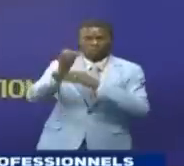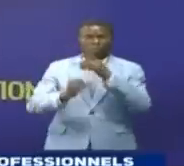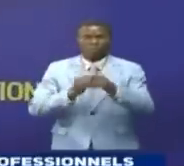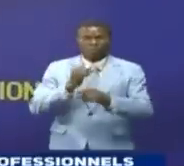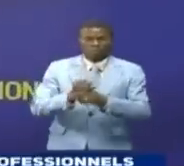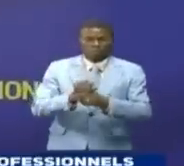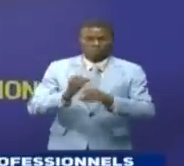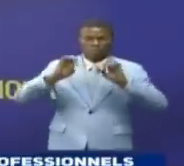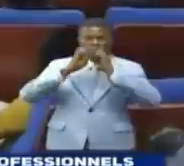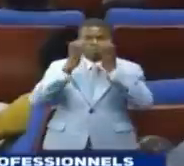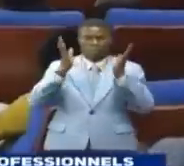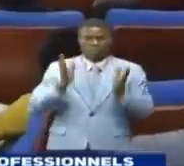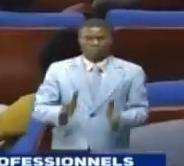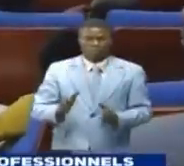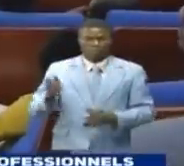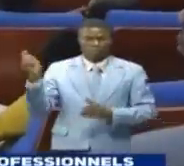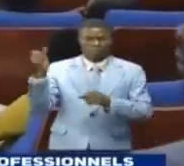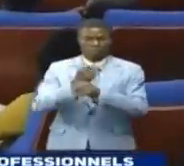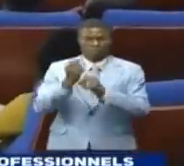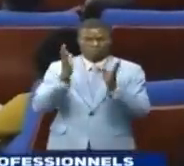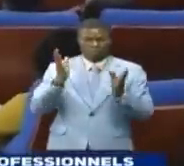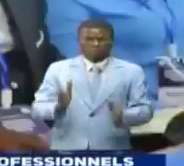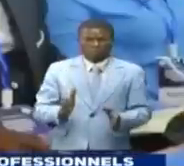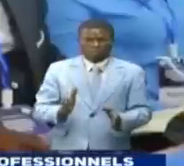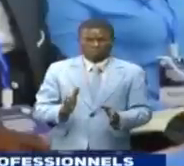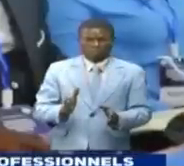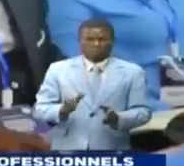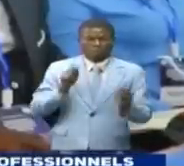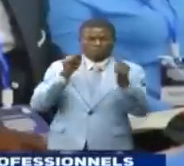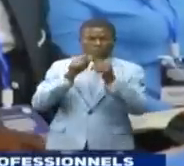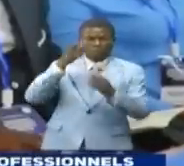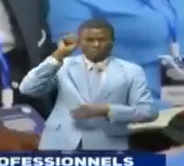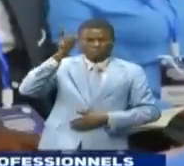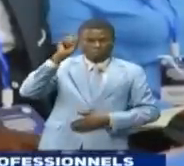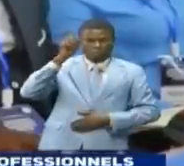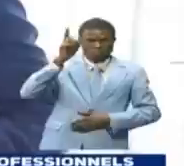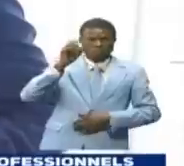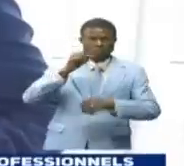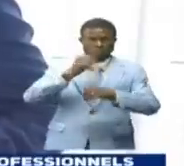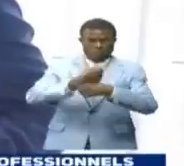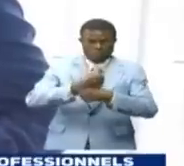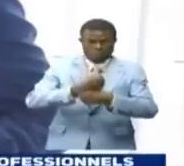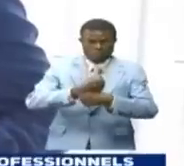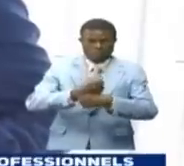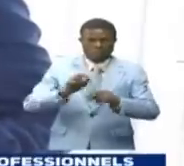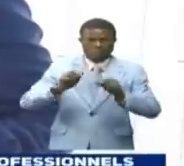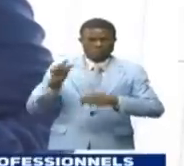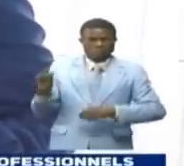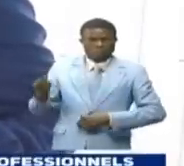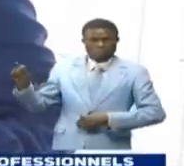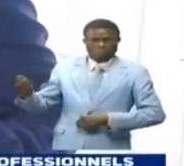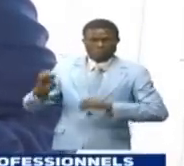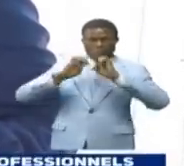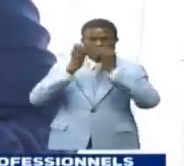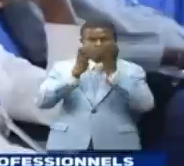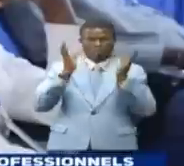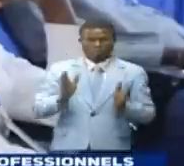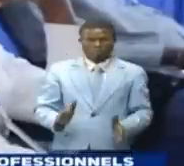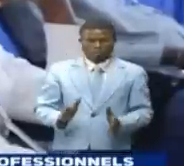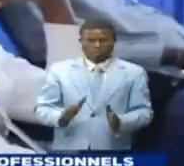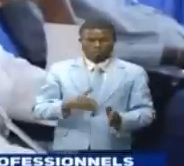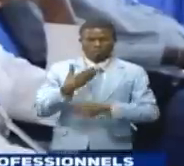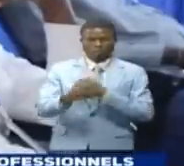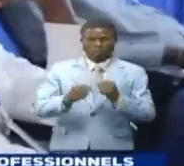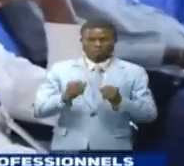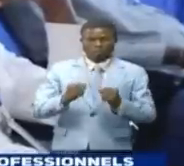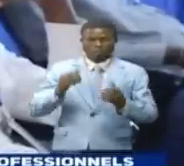des entrepreneurs et professionnels chrétiens a pour objectif de créer une génération d'entrepreneurs pouvant lutter